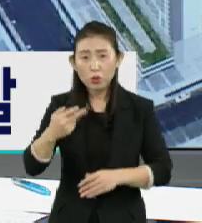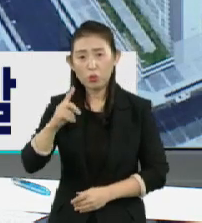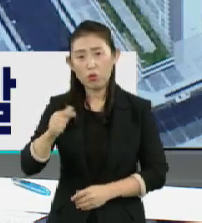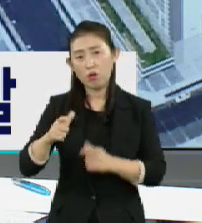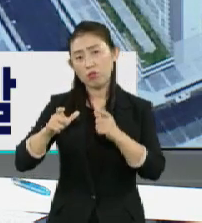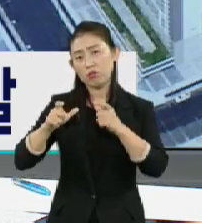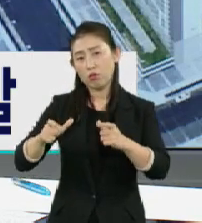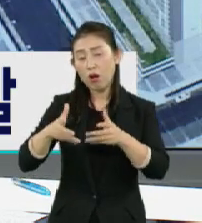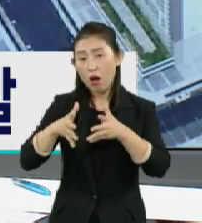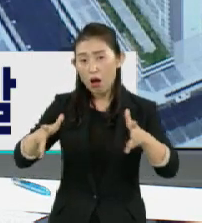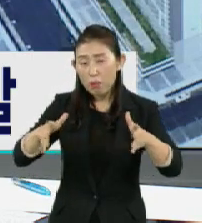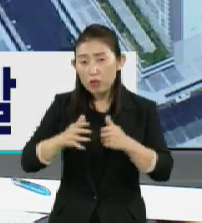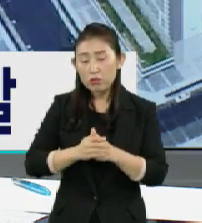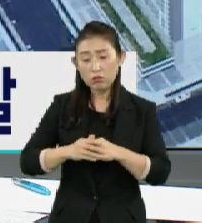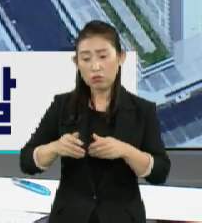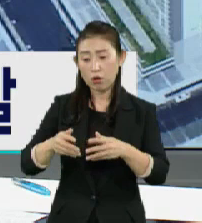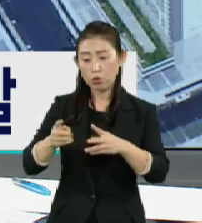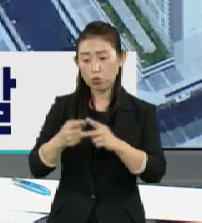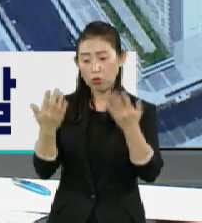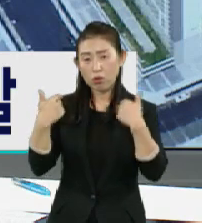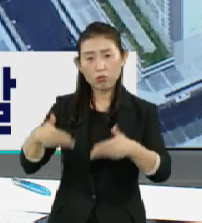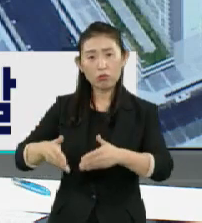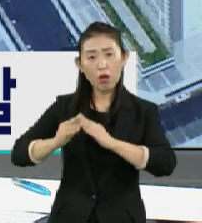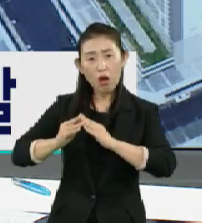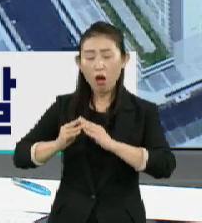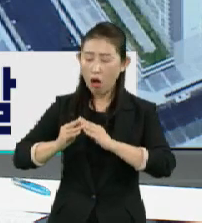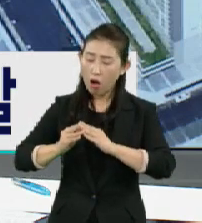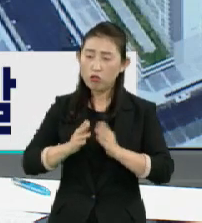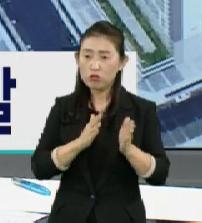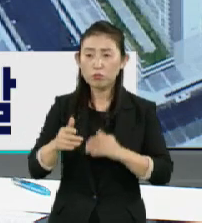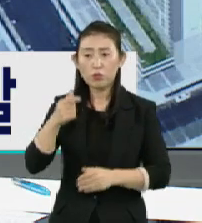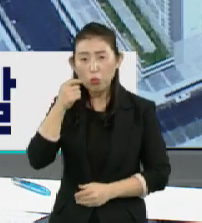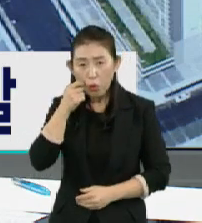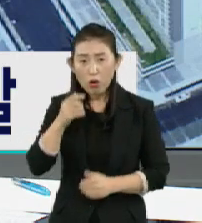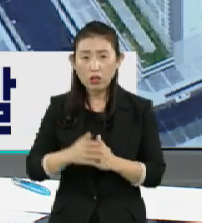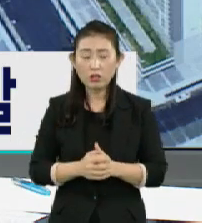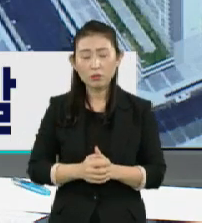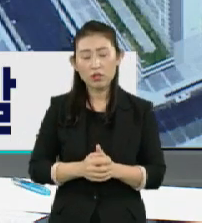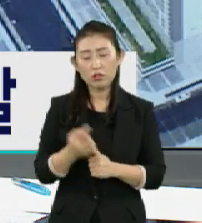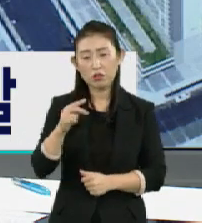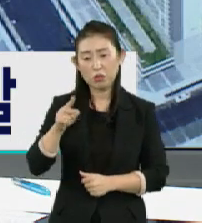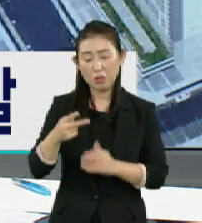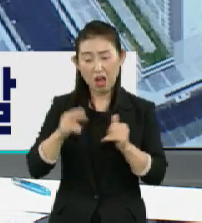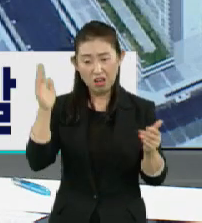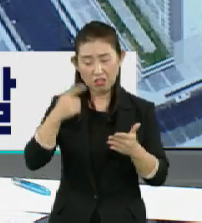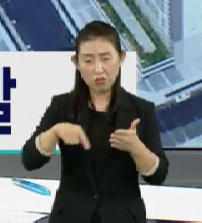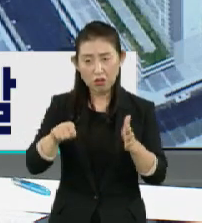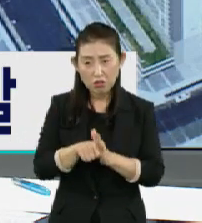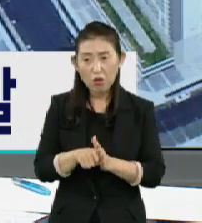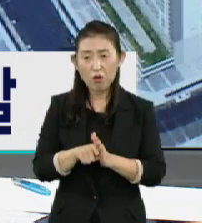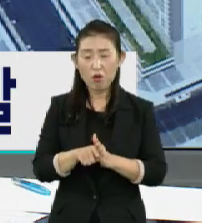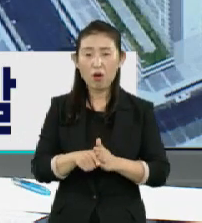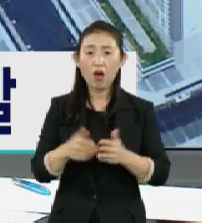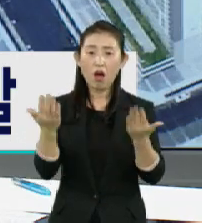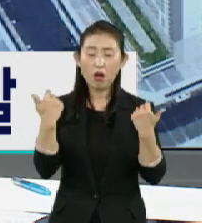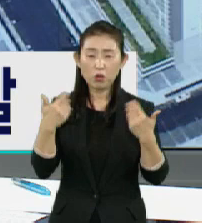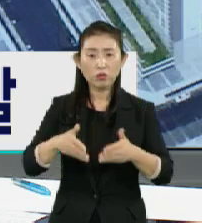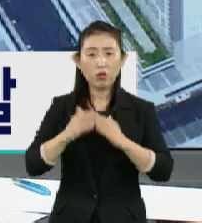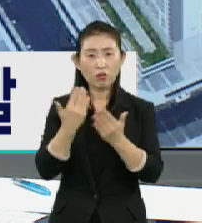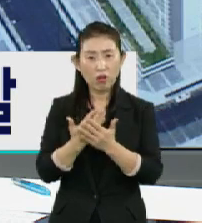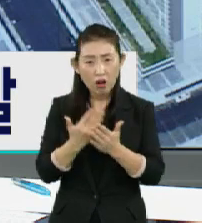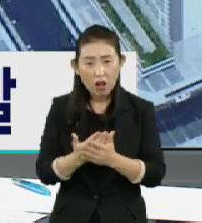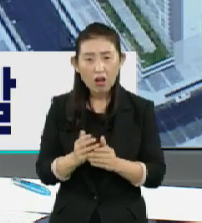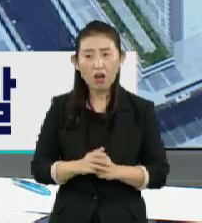예정자들이 1,200명에 달하는 초등학생들이 다닐 학교를 만들어달라고 길거리로 나섰습니다. 다음 달 초에